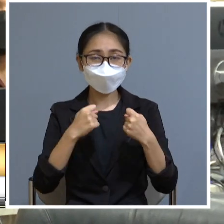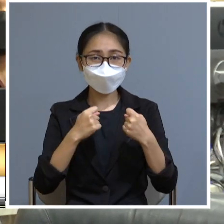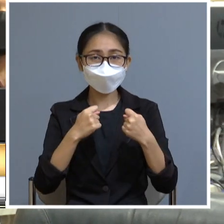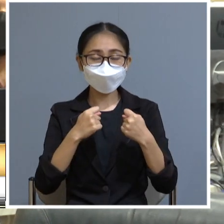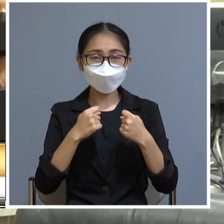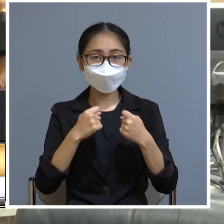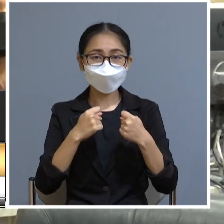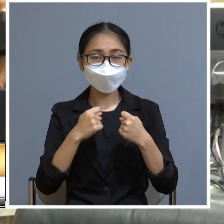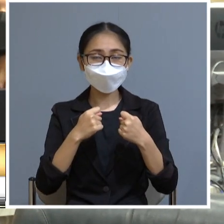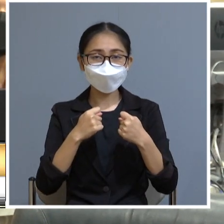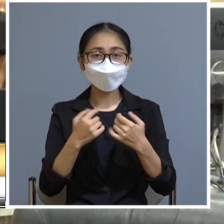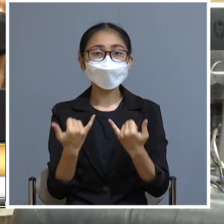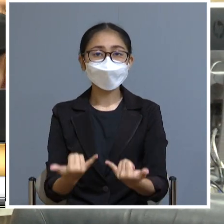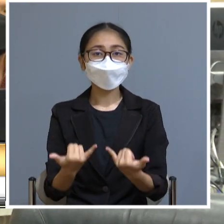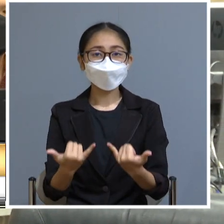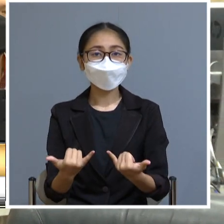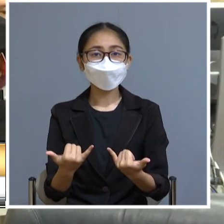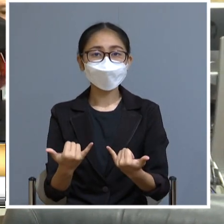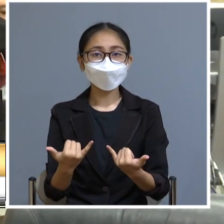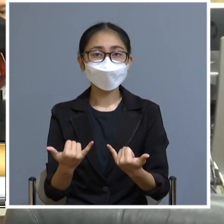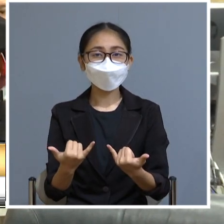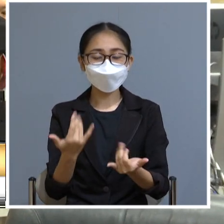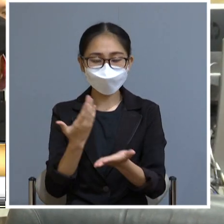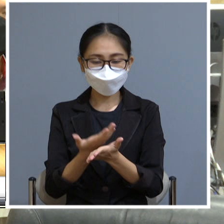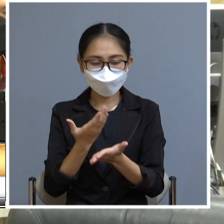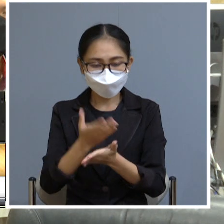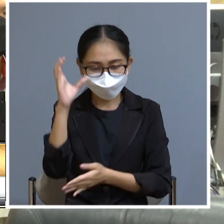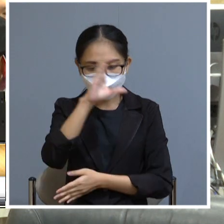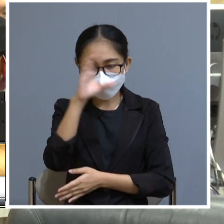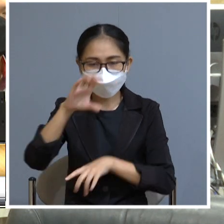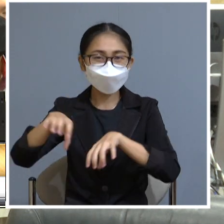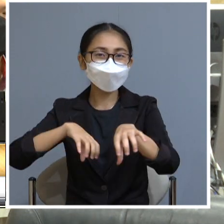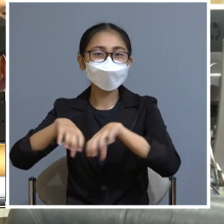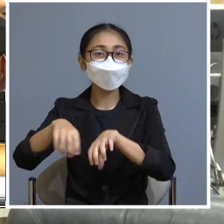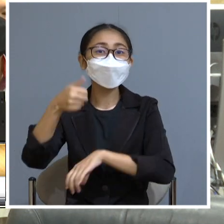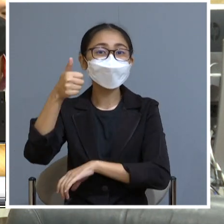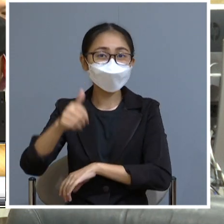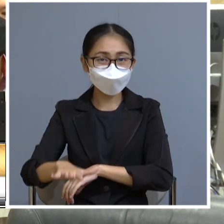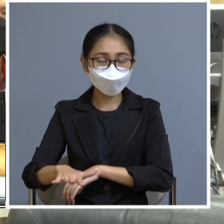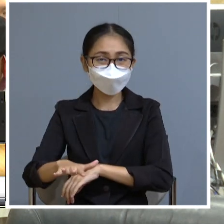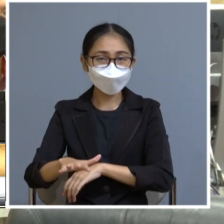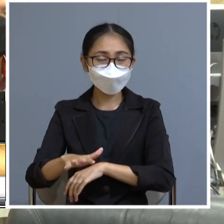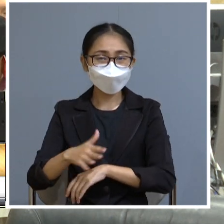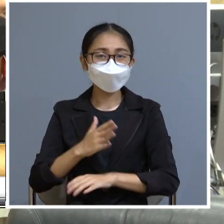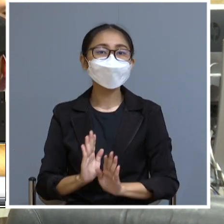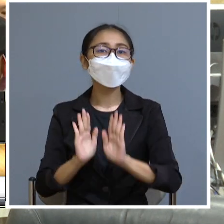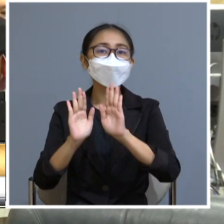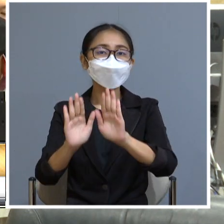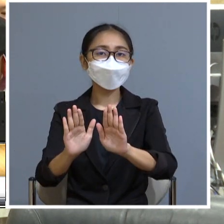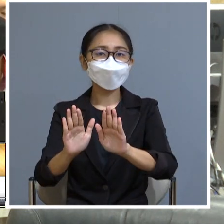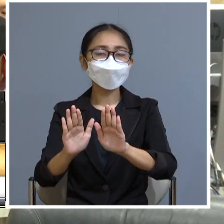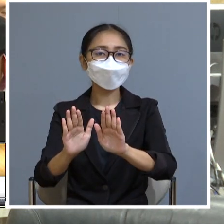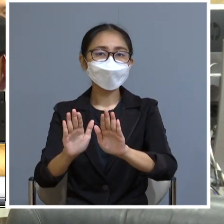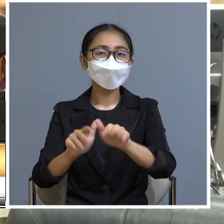าตอนนี้ยังไม่สามารถหาแลงกุมานทจะมาดำเนนการได้ก็ต้องฝากถพี่น้อง